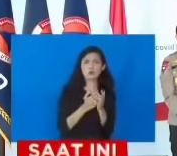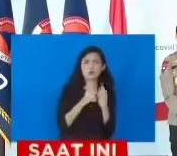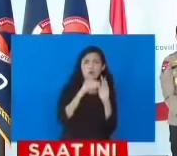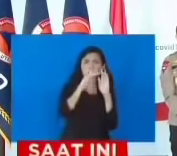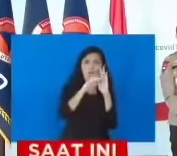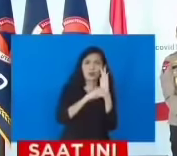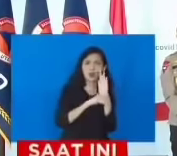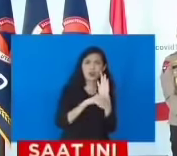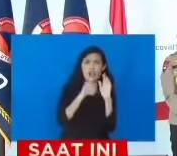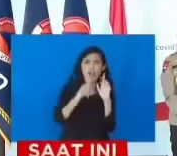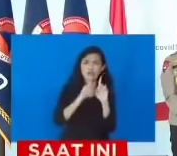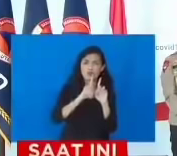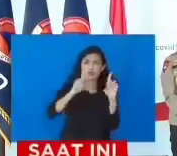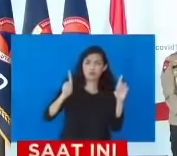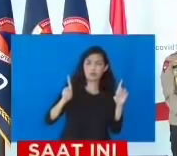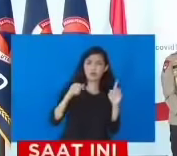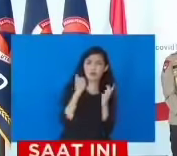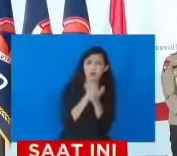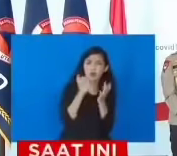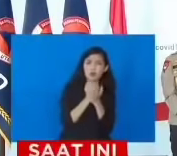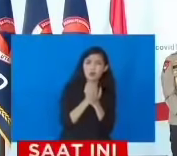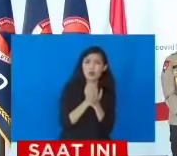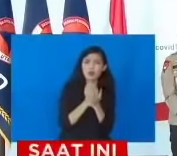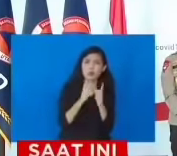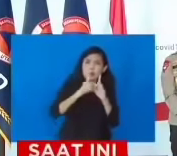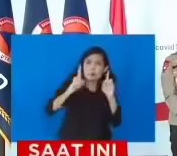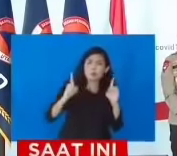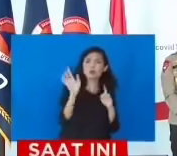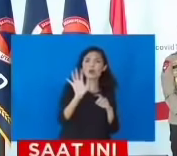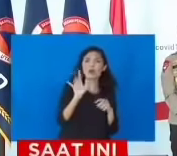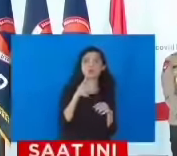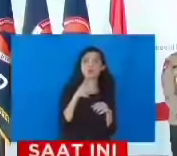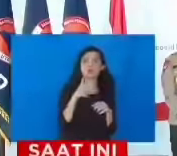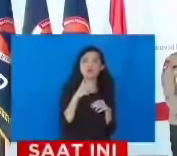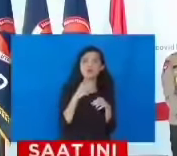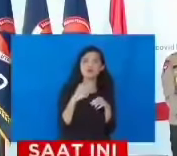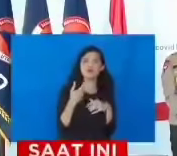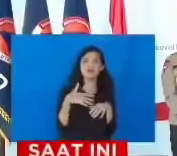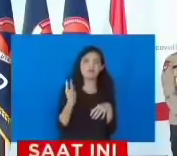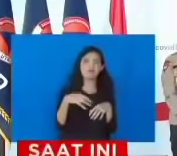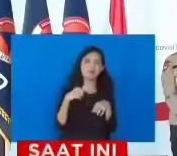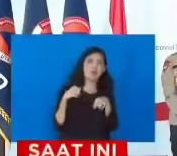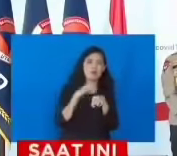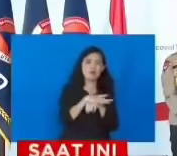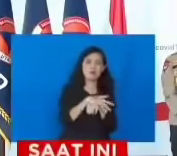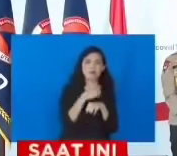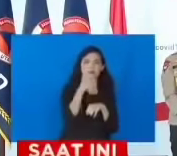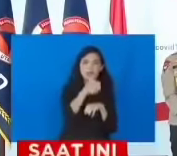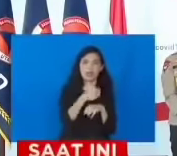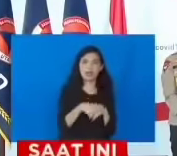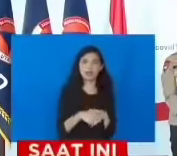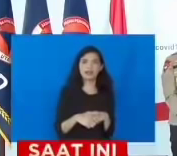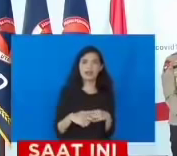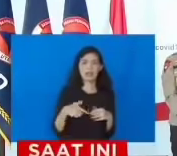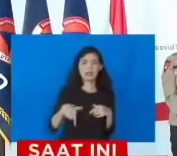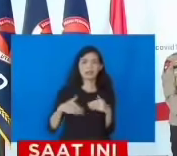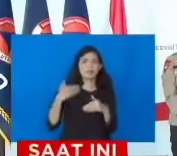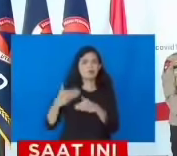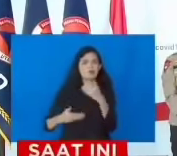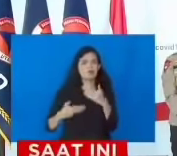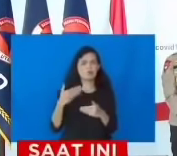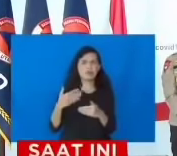physical distancing, menjaga jarak. Oleh karena itu dari hari ke hari inilah yang menjadi kekhawatiran